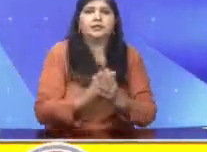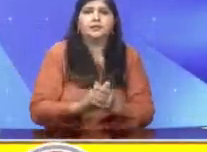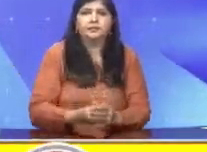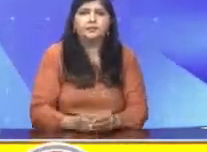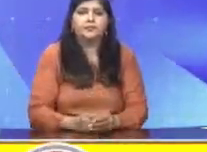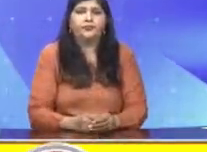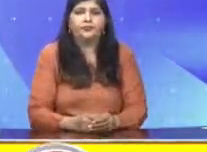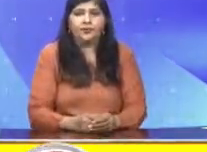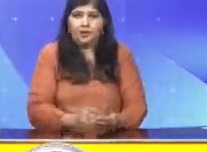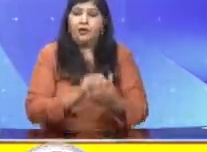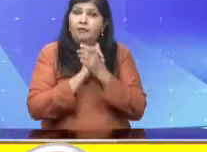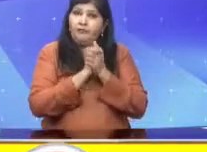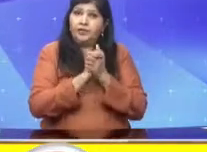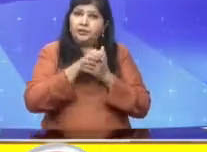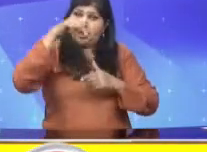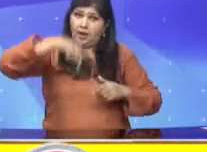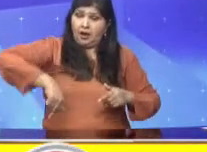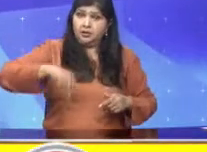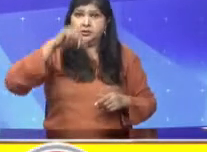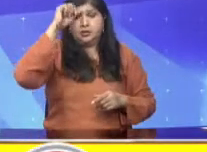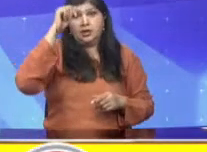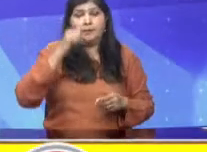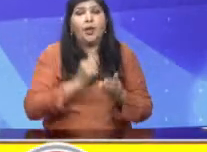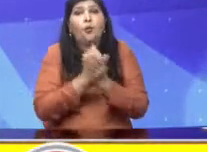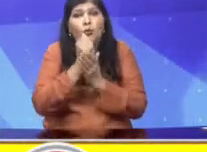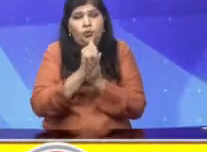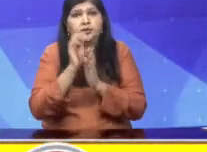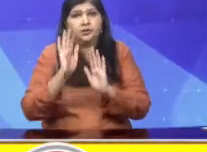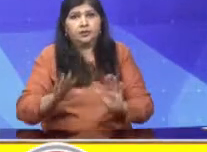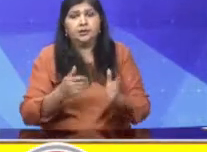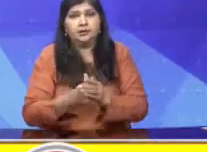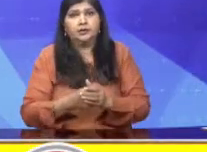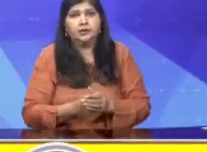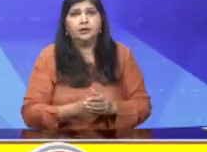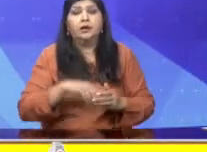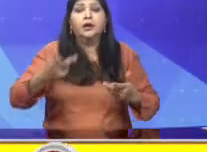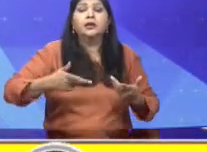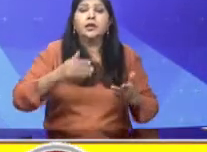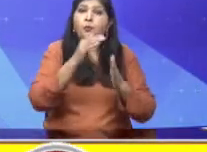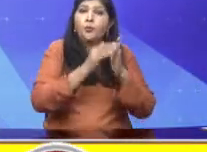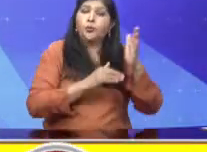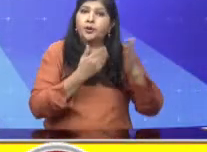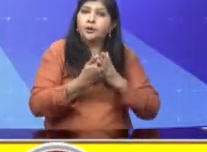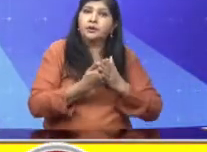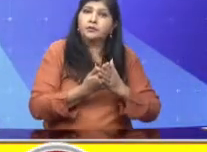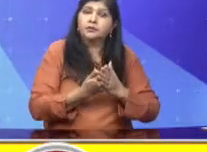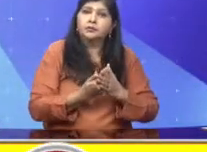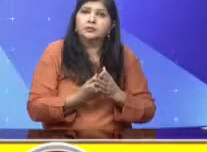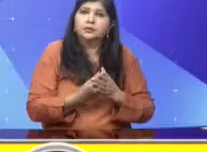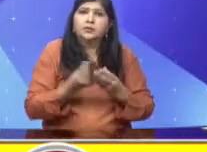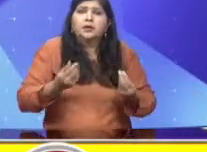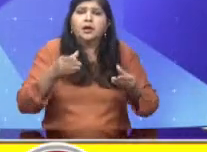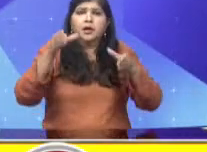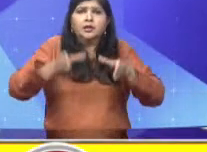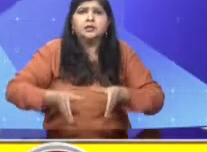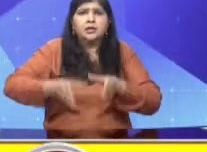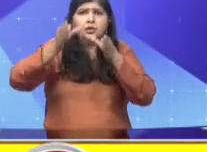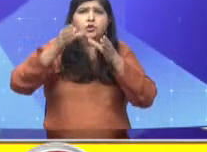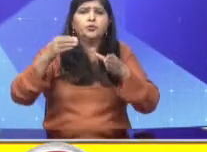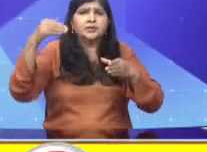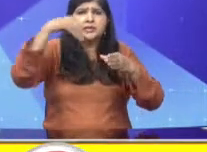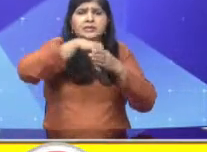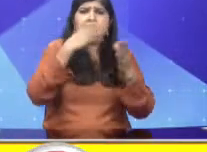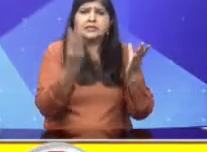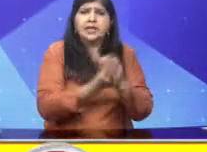साथियों आज देश्ट में ये प्रयास हो रहा है कि ये project incubation centers के तरह काम